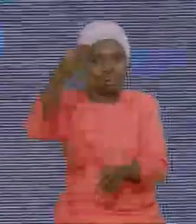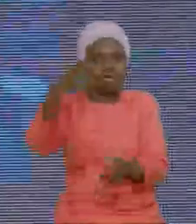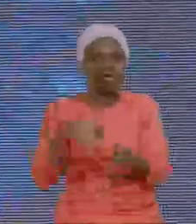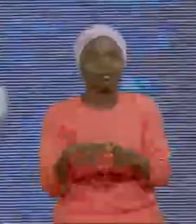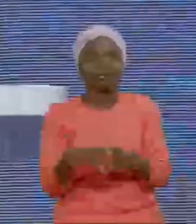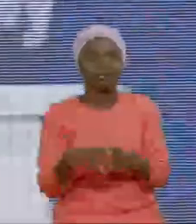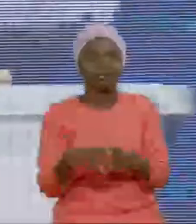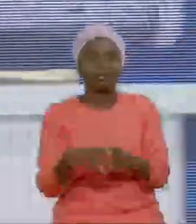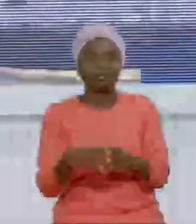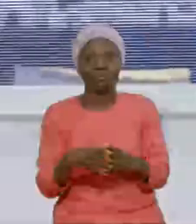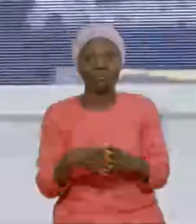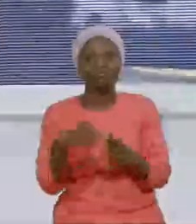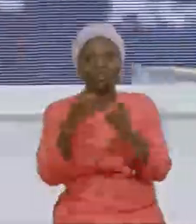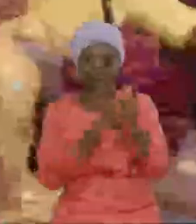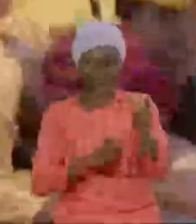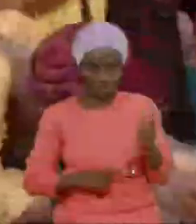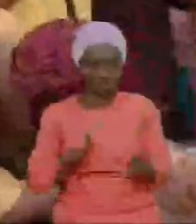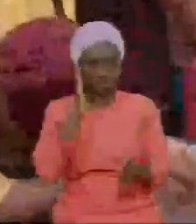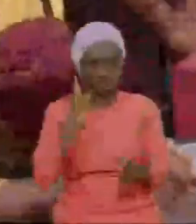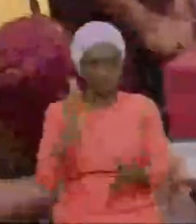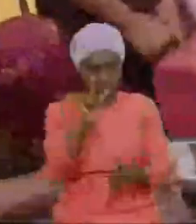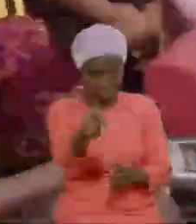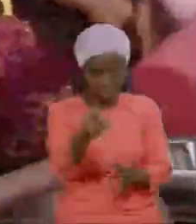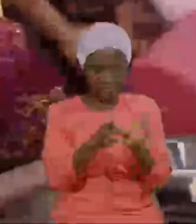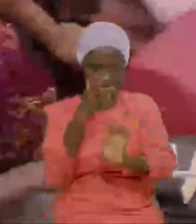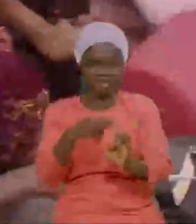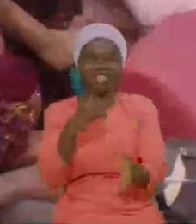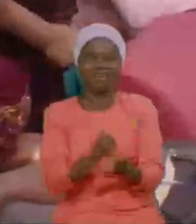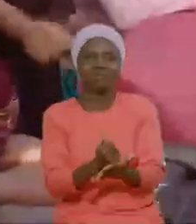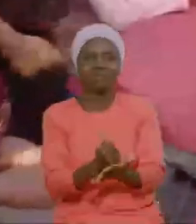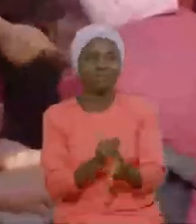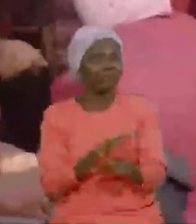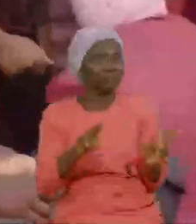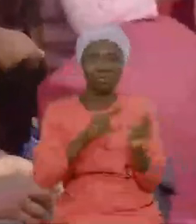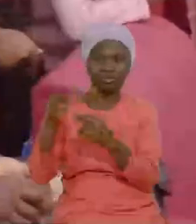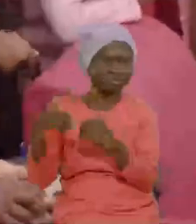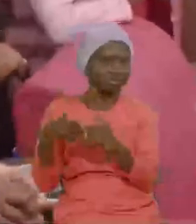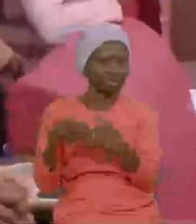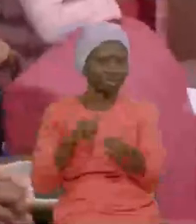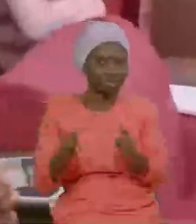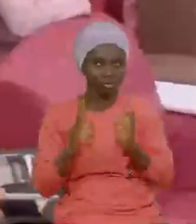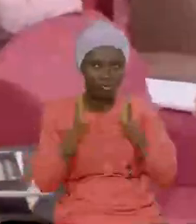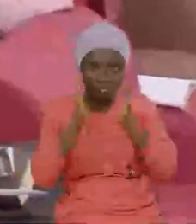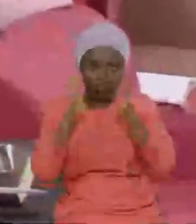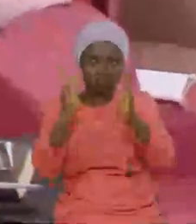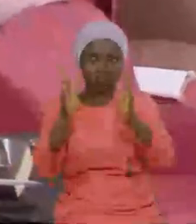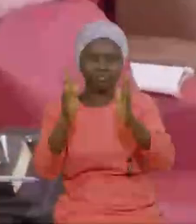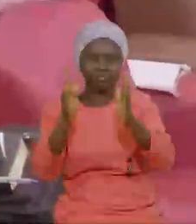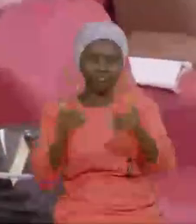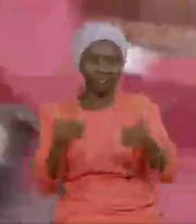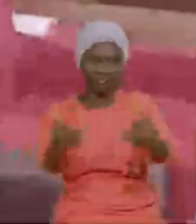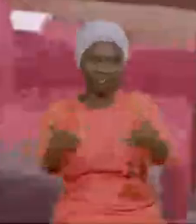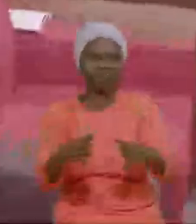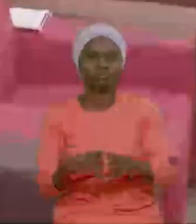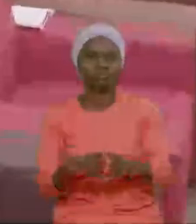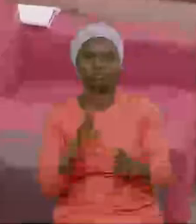endroit plus haut. The Lord will use you. Le Seigneur va t'utiliser. Don't look back, look forward. Ne regarde pas derrière mais devant. Are